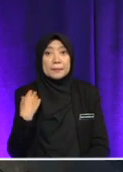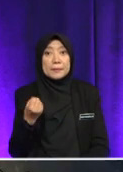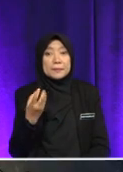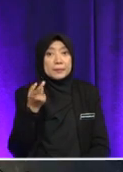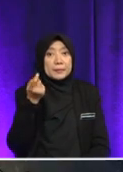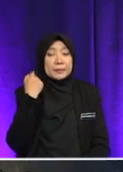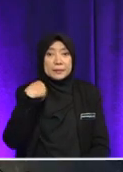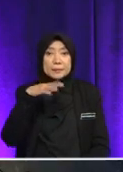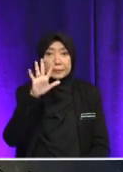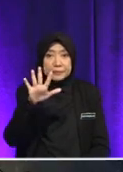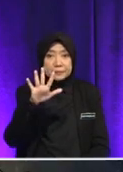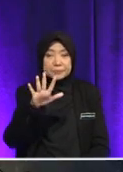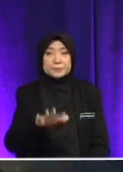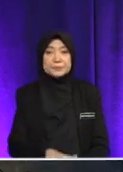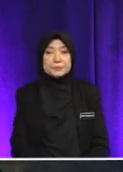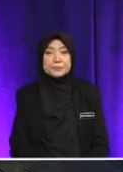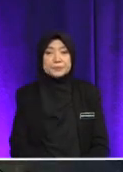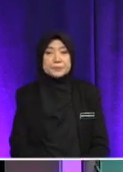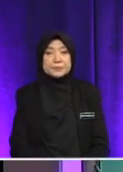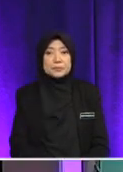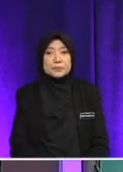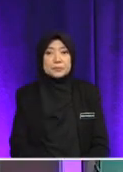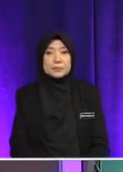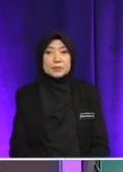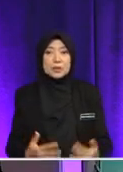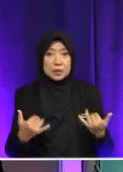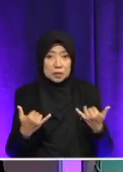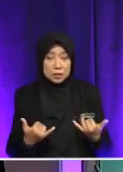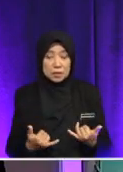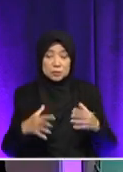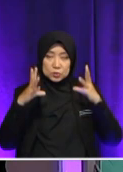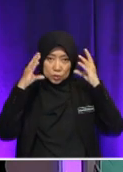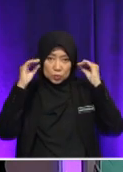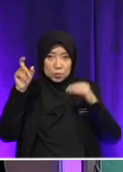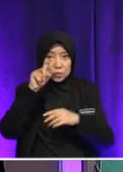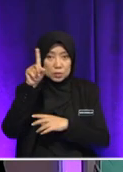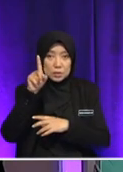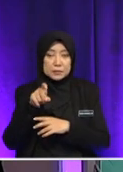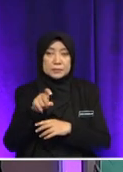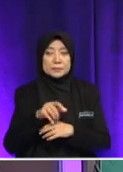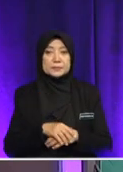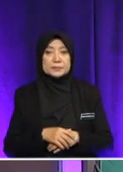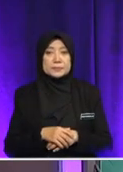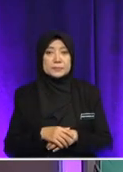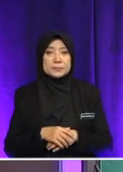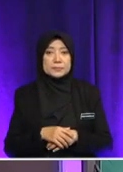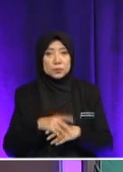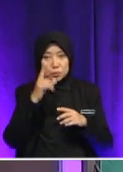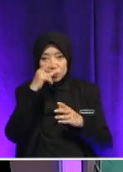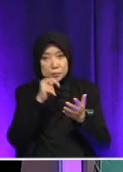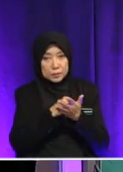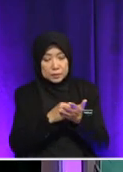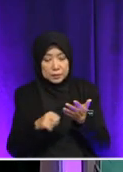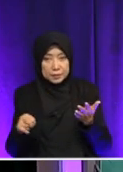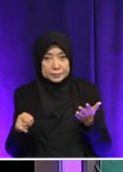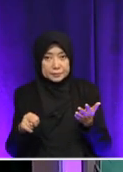lima oke oke sekarang nih Saya nak bagi soalan kewajaran Oke soal menilai Oke